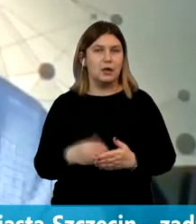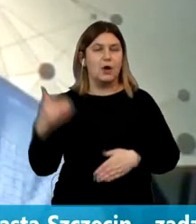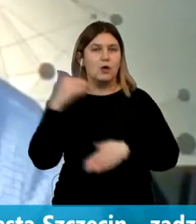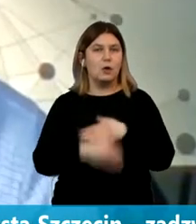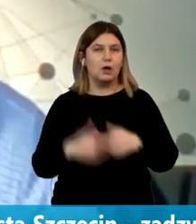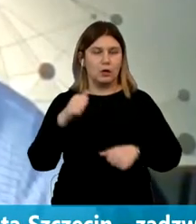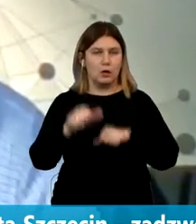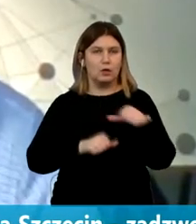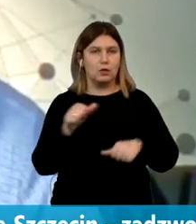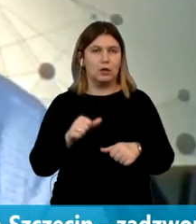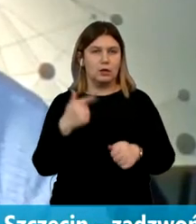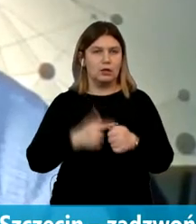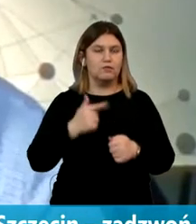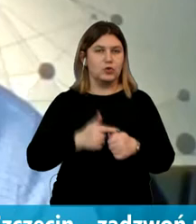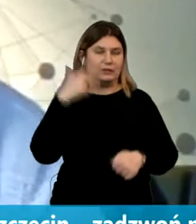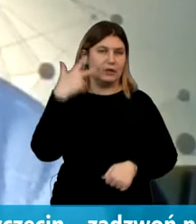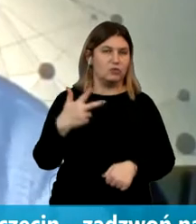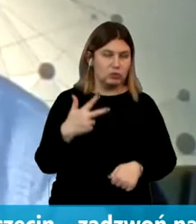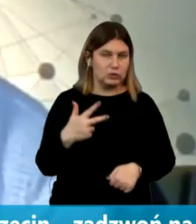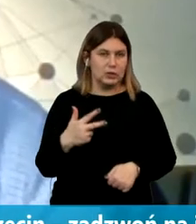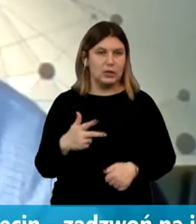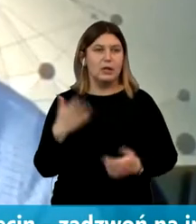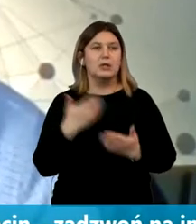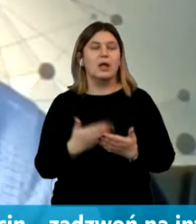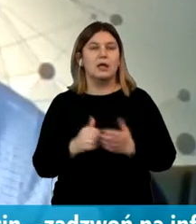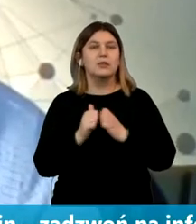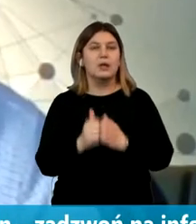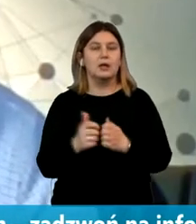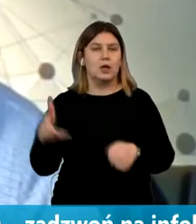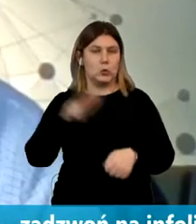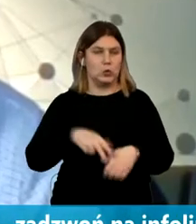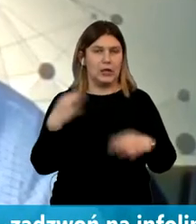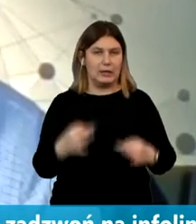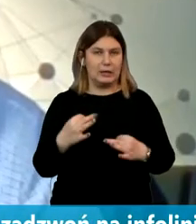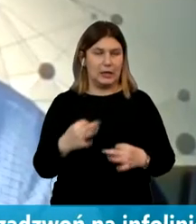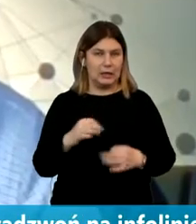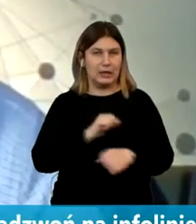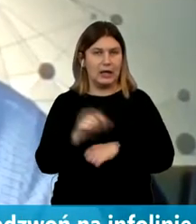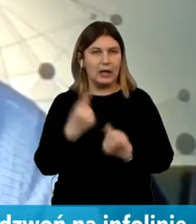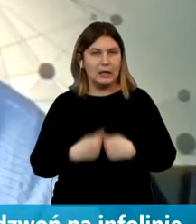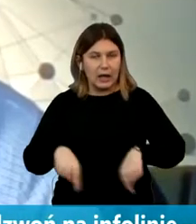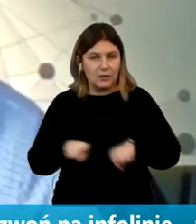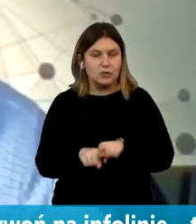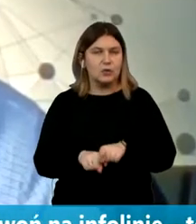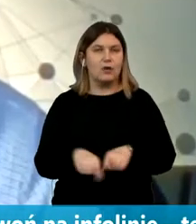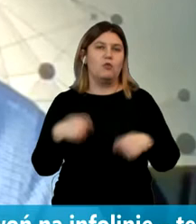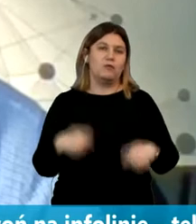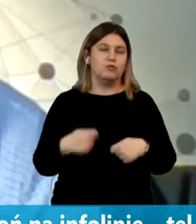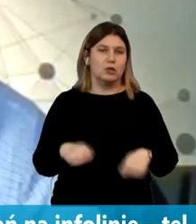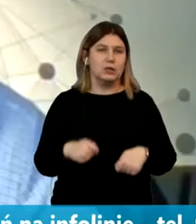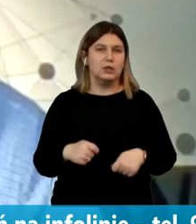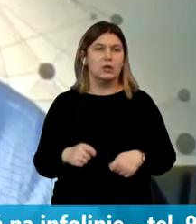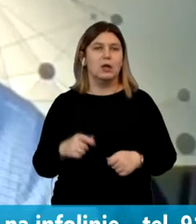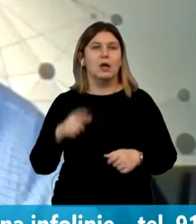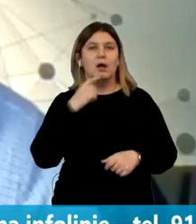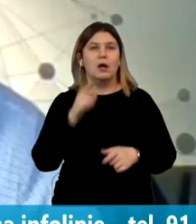roku 2023. I stąd te zadania, które są w tej chwili realizowane w Szczecinie, a więc